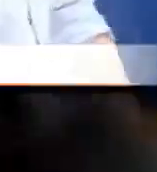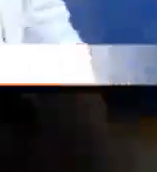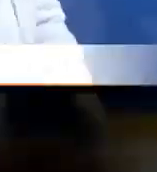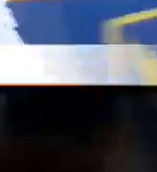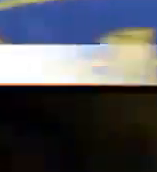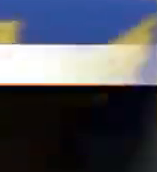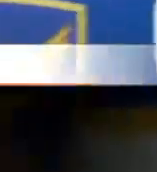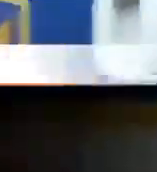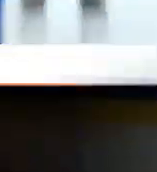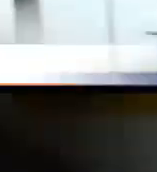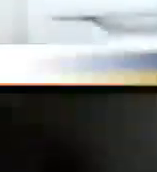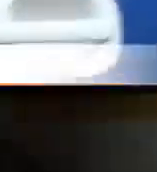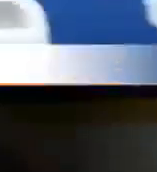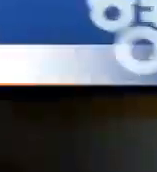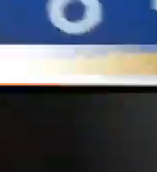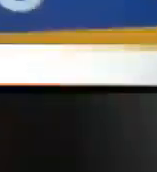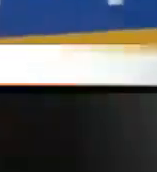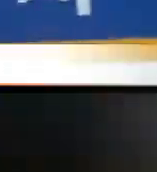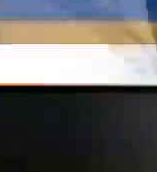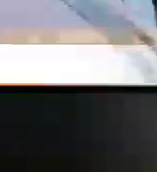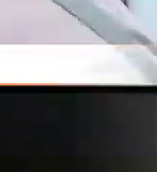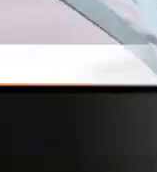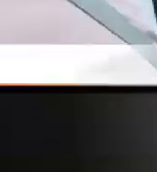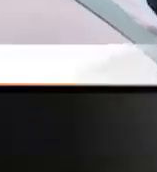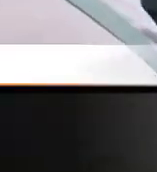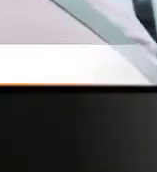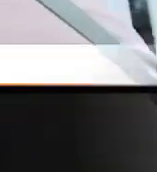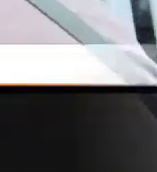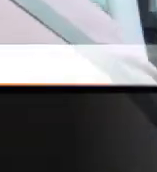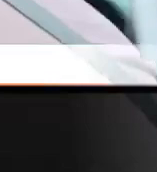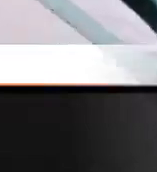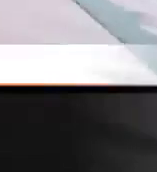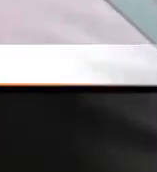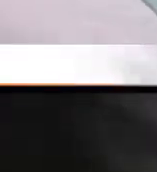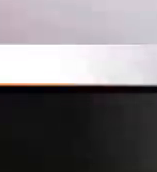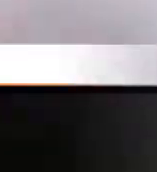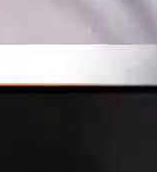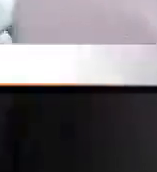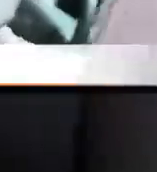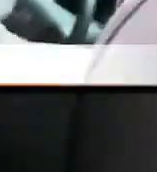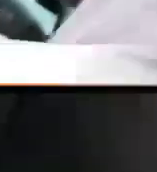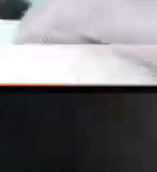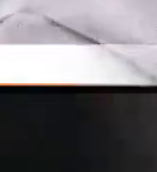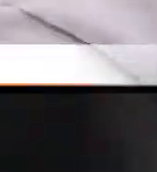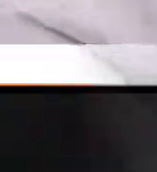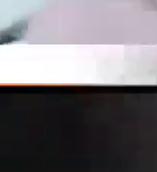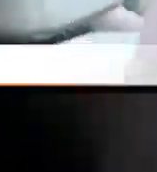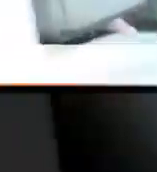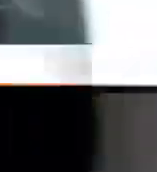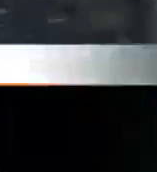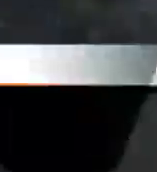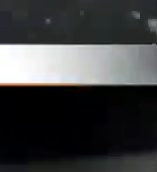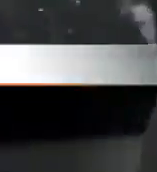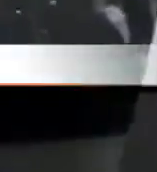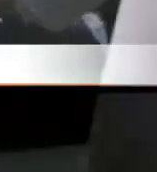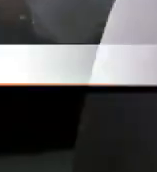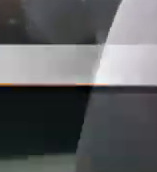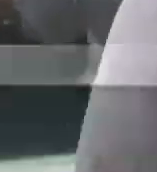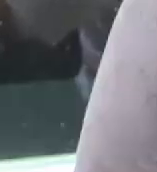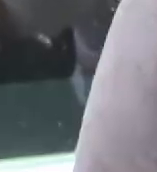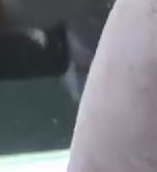했잖아요 죄송해 마스크 착용 하는걸로 모르셨나요 참 부채 테라피 생각해요